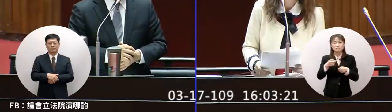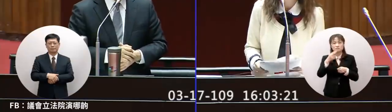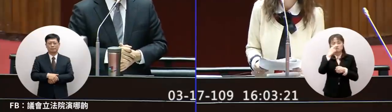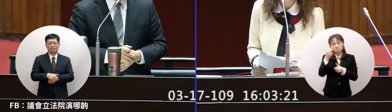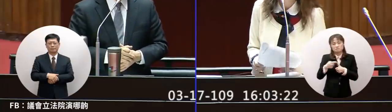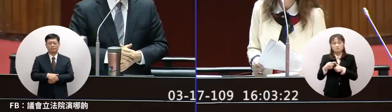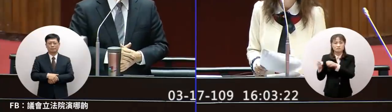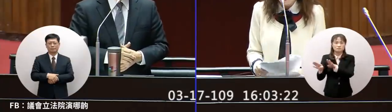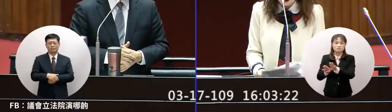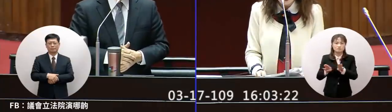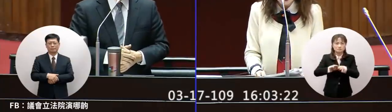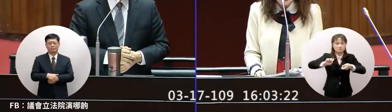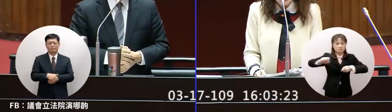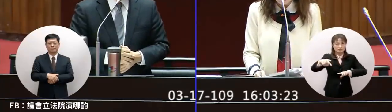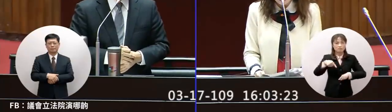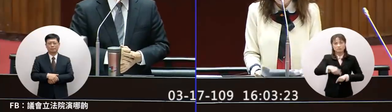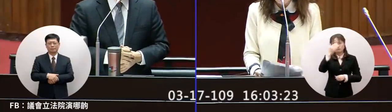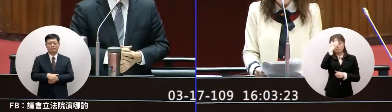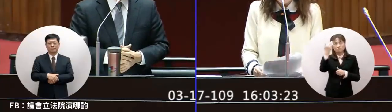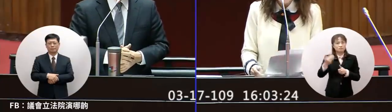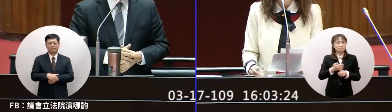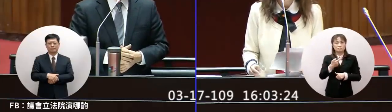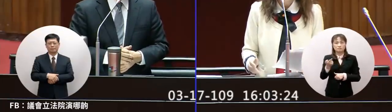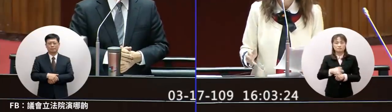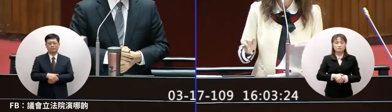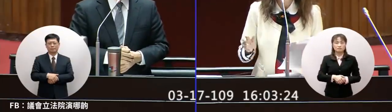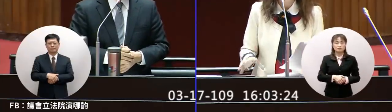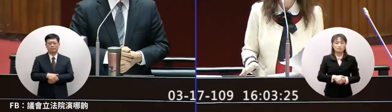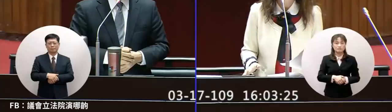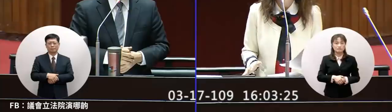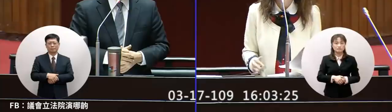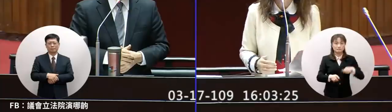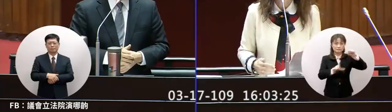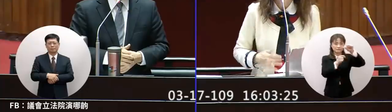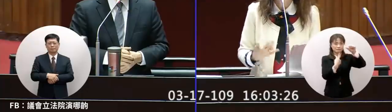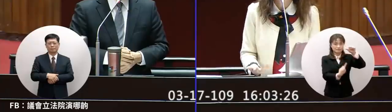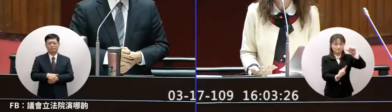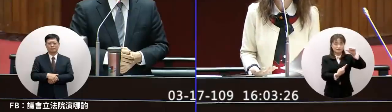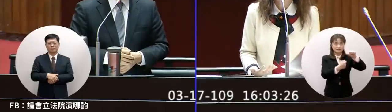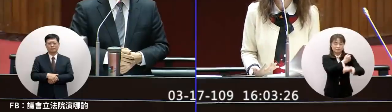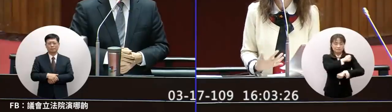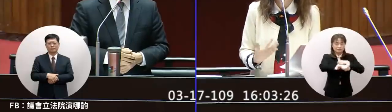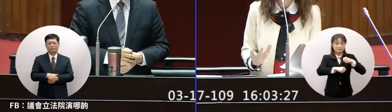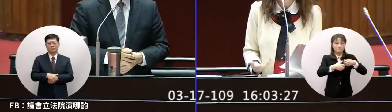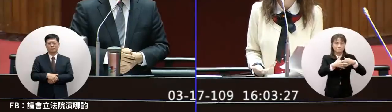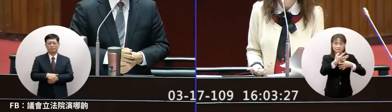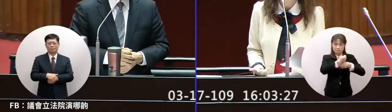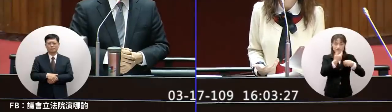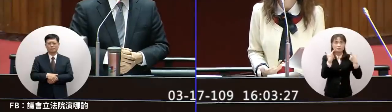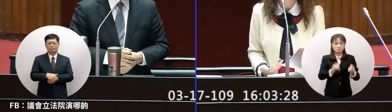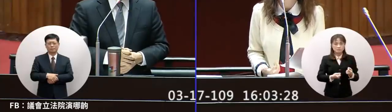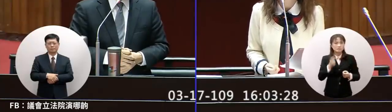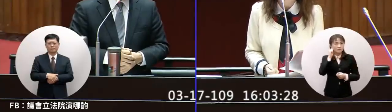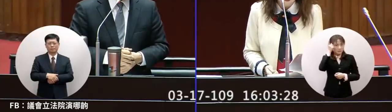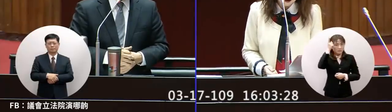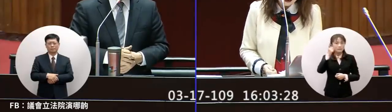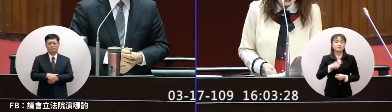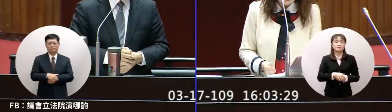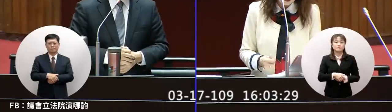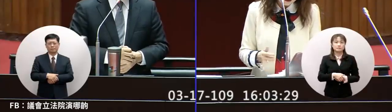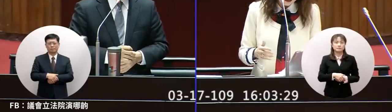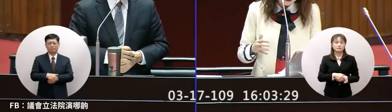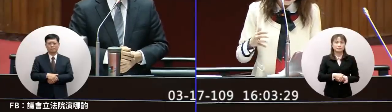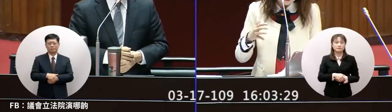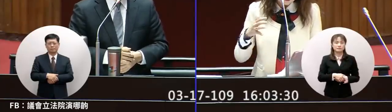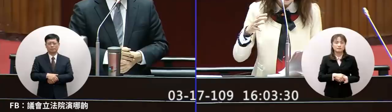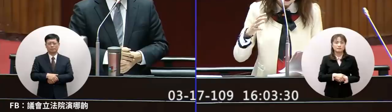吼，我想这是一个真大的困扰啦吼，因为五一劳动节其实是一个纪念吼，我想一点应该真清楚吼，